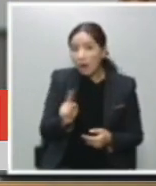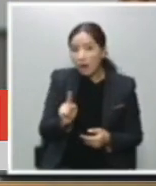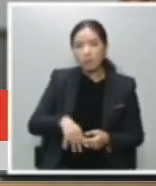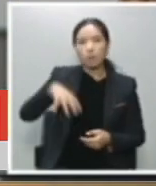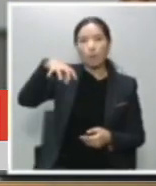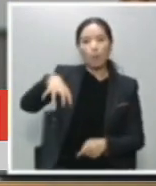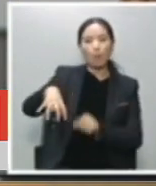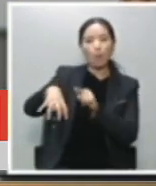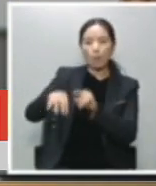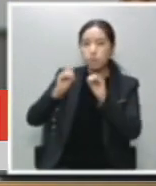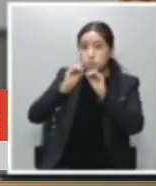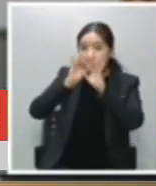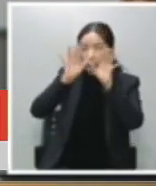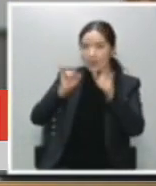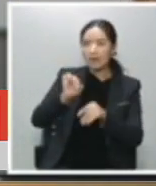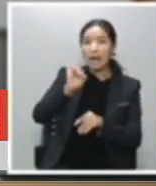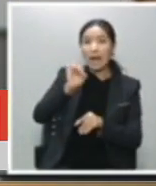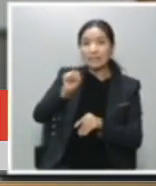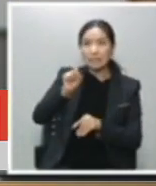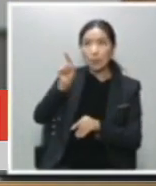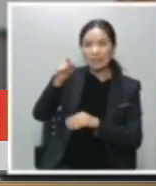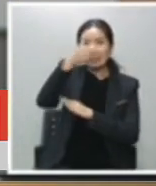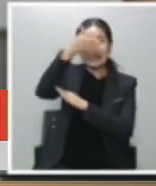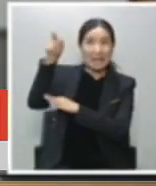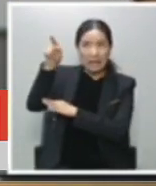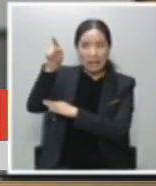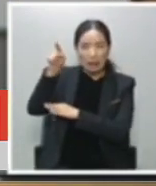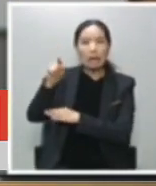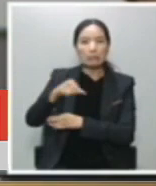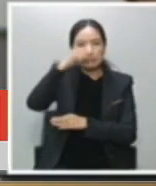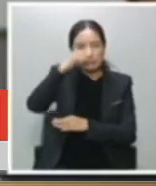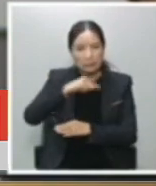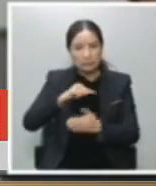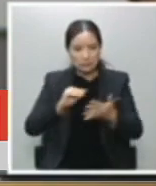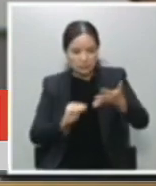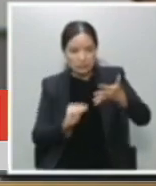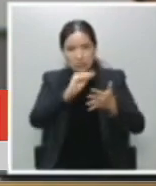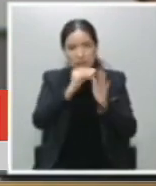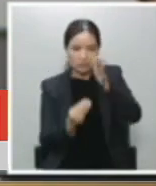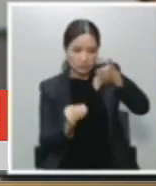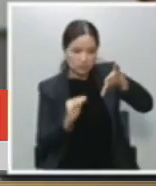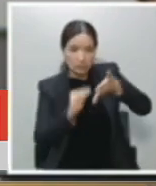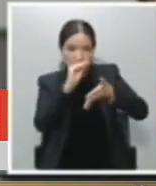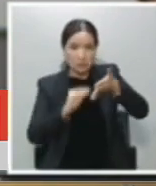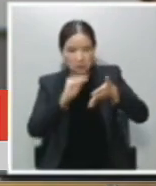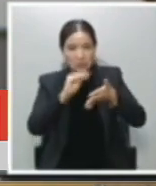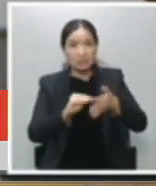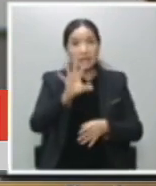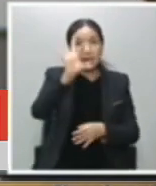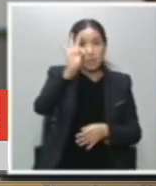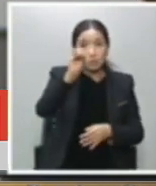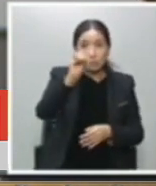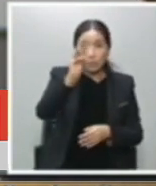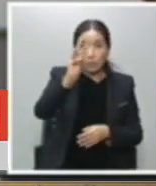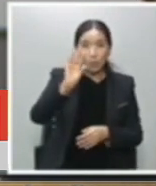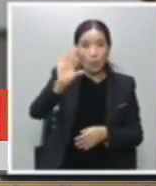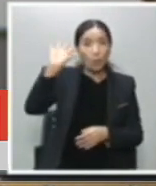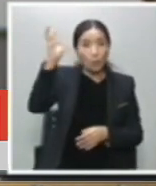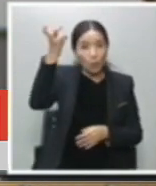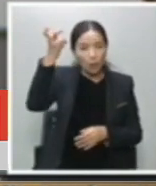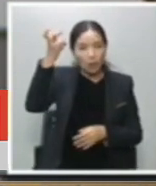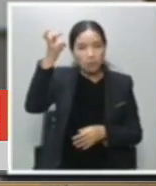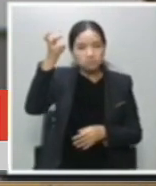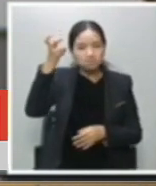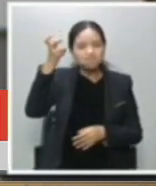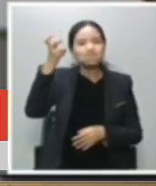รความโปร่งใสนานาชาติจัดอันดับประเทศไทยลดลงจากลำดับ96ของโลกเป็นล